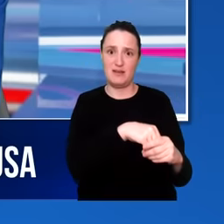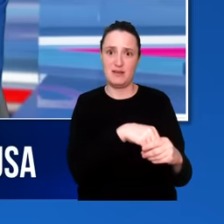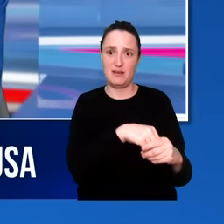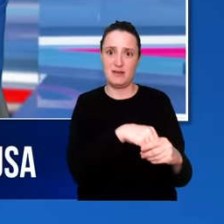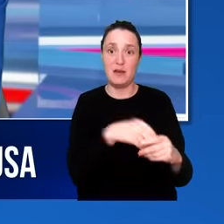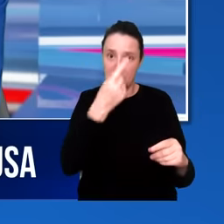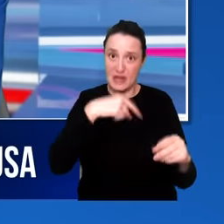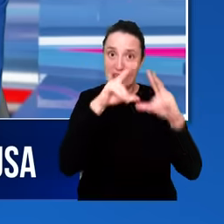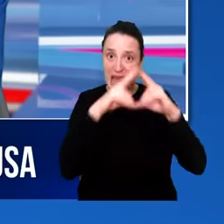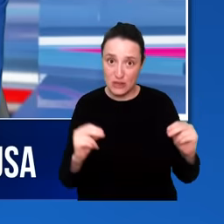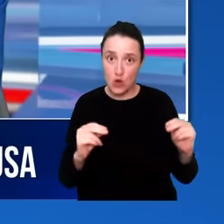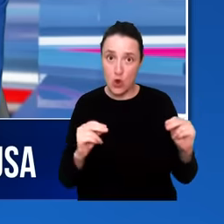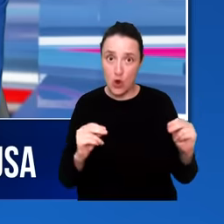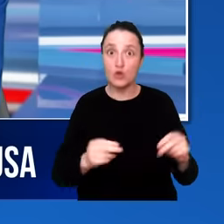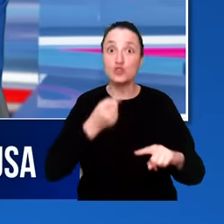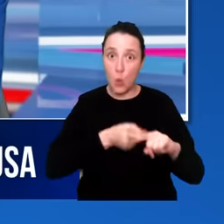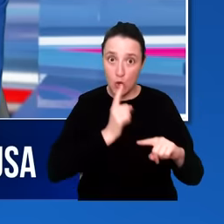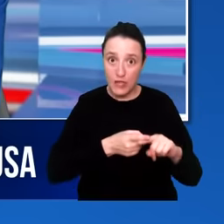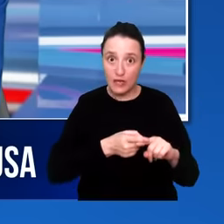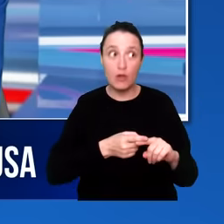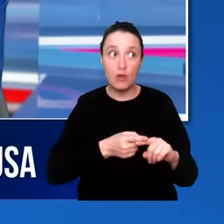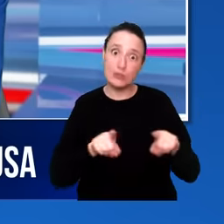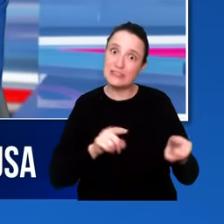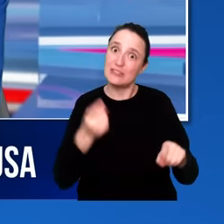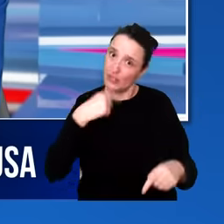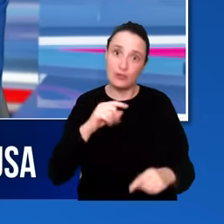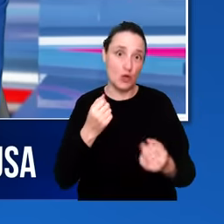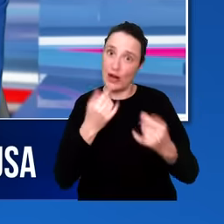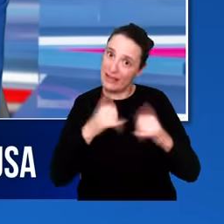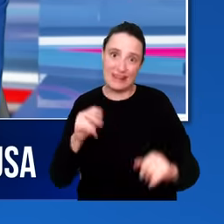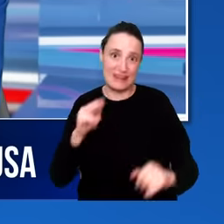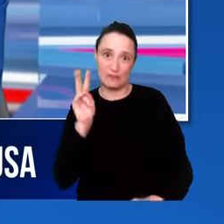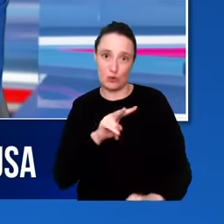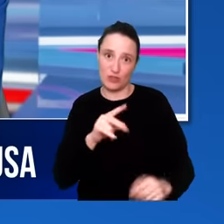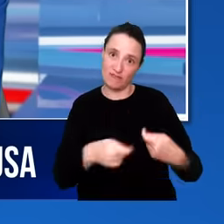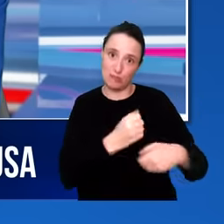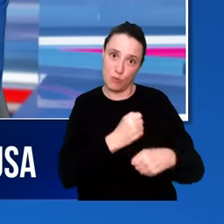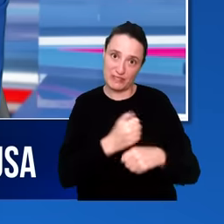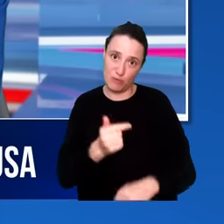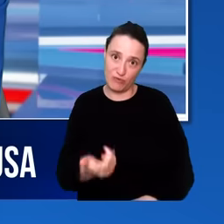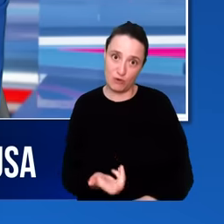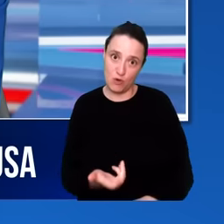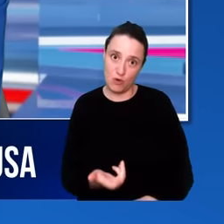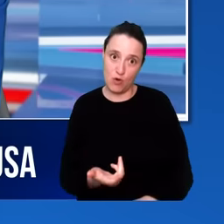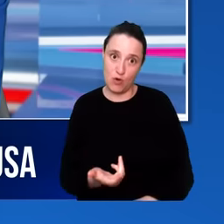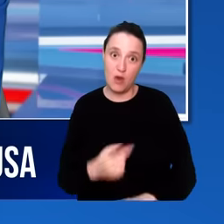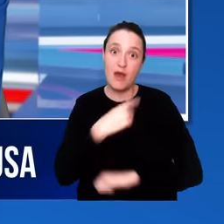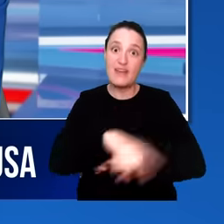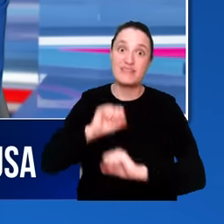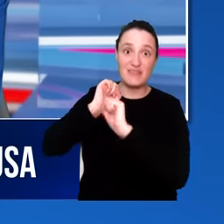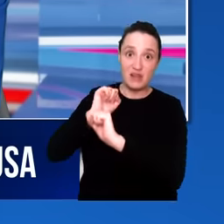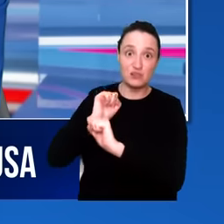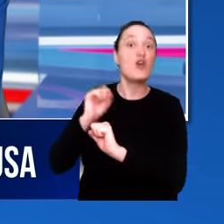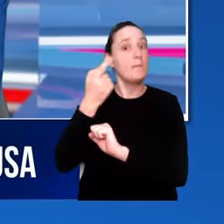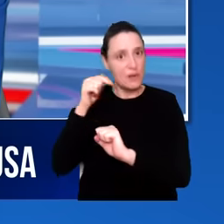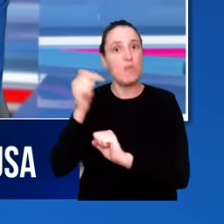NATO, powinno dawać nam też inne spojrzenie na współpracę. Tarcza, do której moim zdaniem powinniśmy